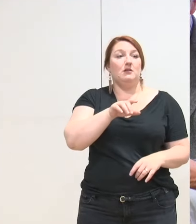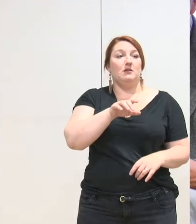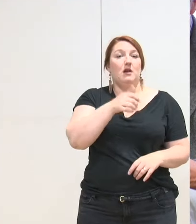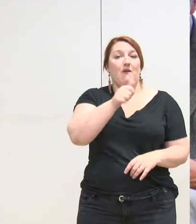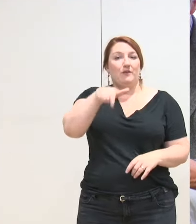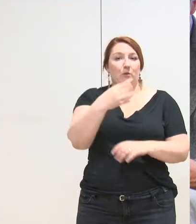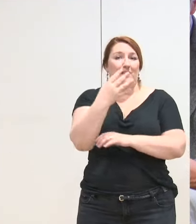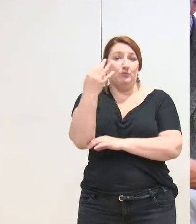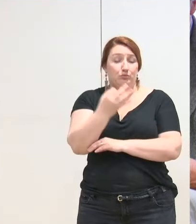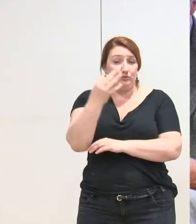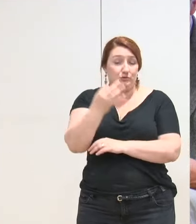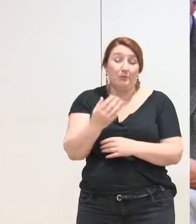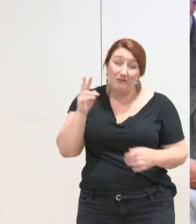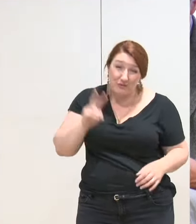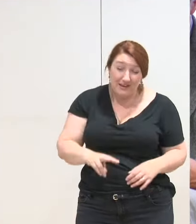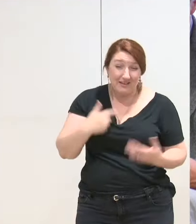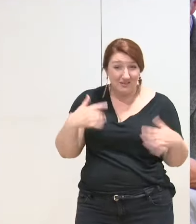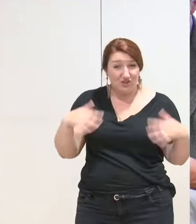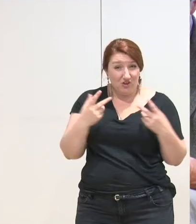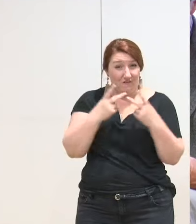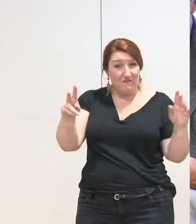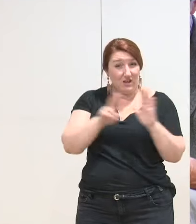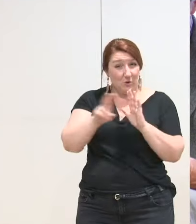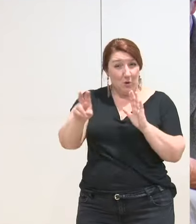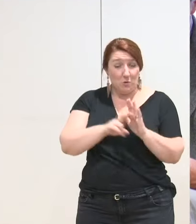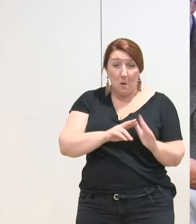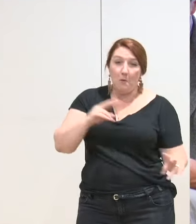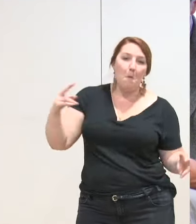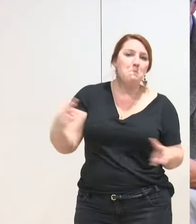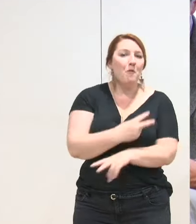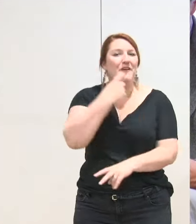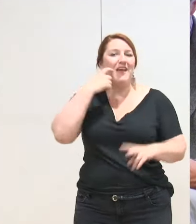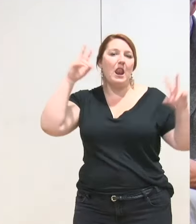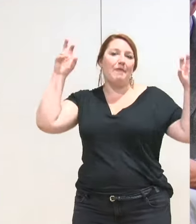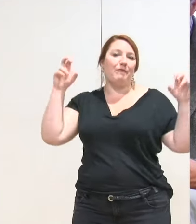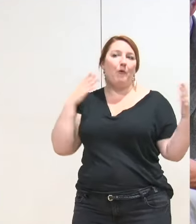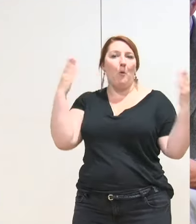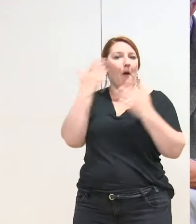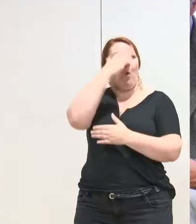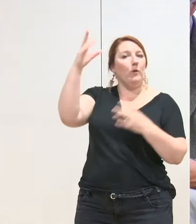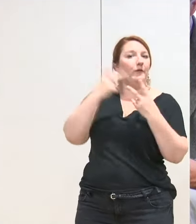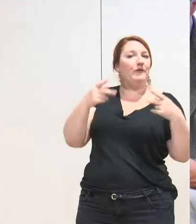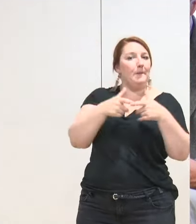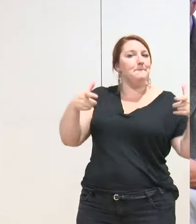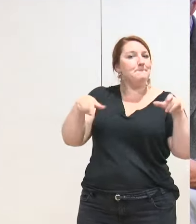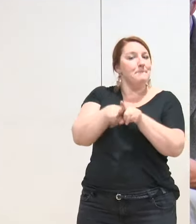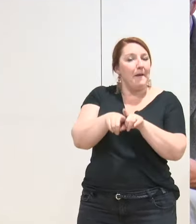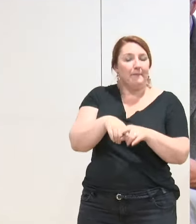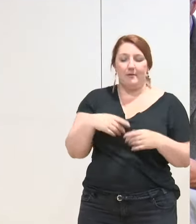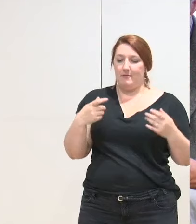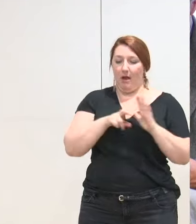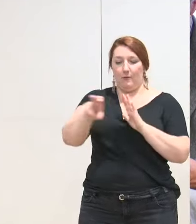Grenoble est déjà la plus mauvaise élèves de sa strat je m'explique à Grenoble on dépense à peine plus de